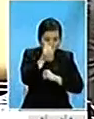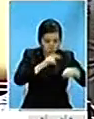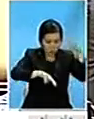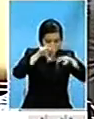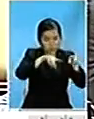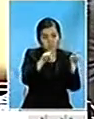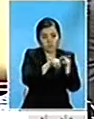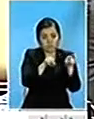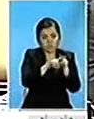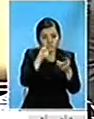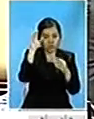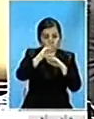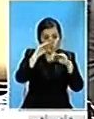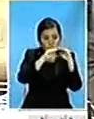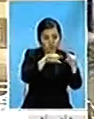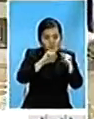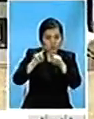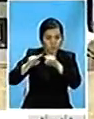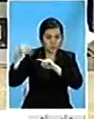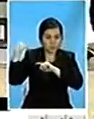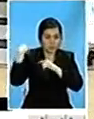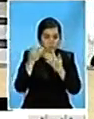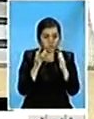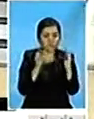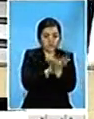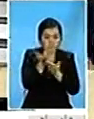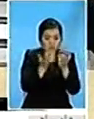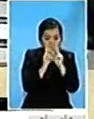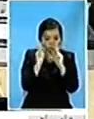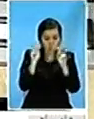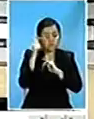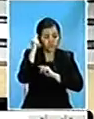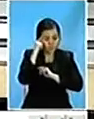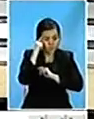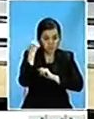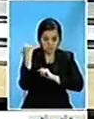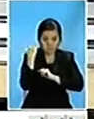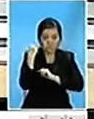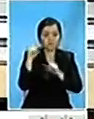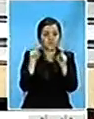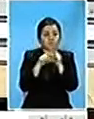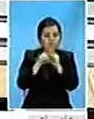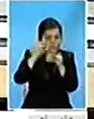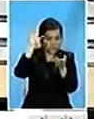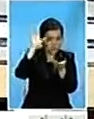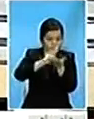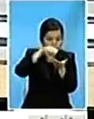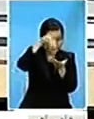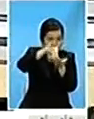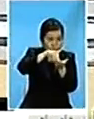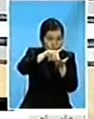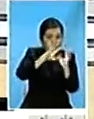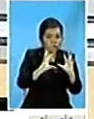เมื่อได้มีการพิจารณาผ่านชั้นกรรมาธิการเราก็มีความมั่นใจสูงว่าในที่สุดแล้วงบจำนวนดังกล่าวก็จะสามารถถูกนำมาใช้